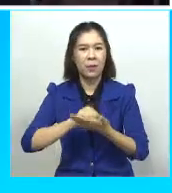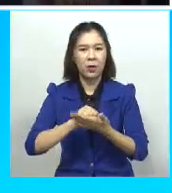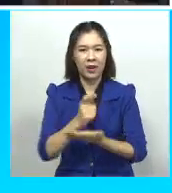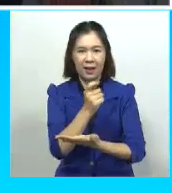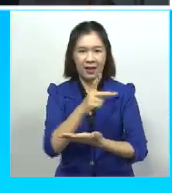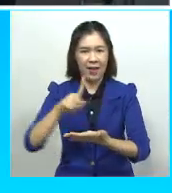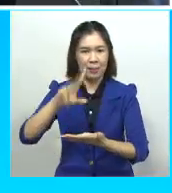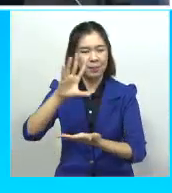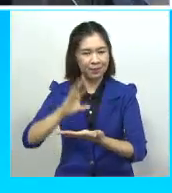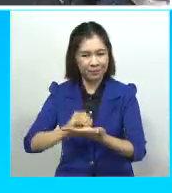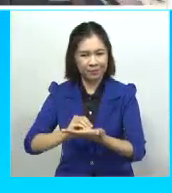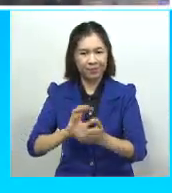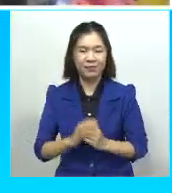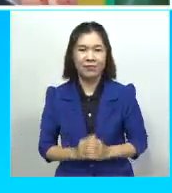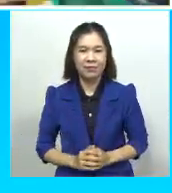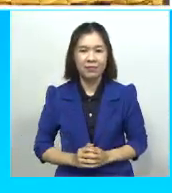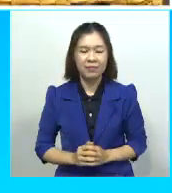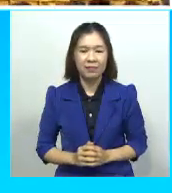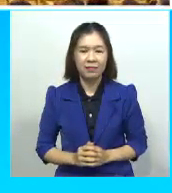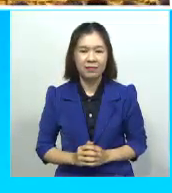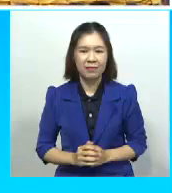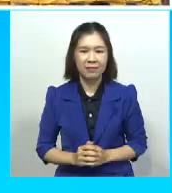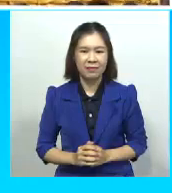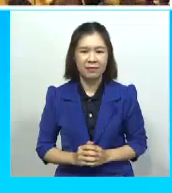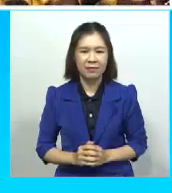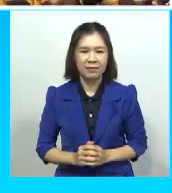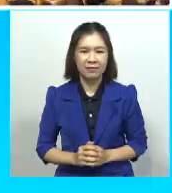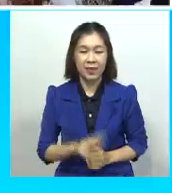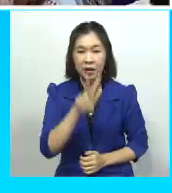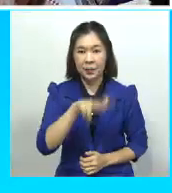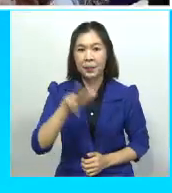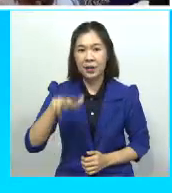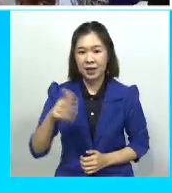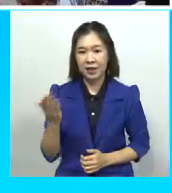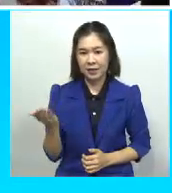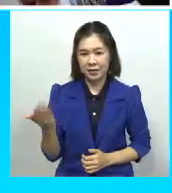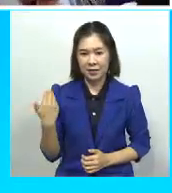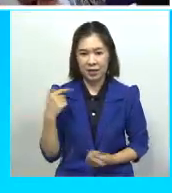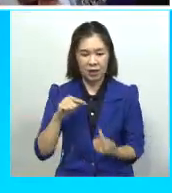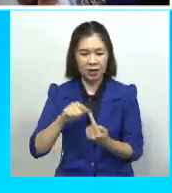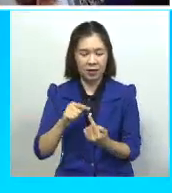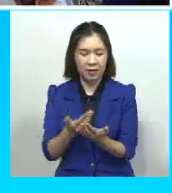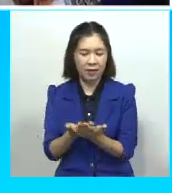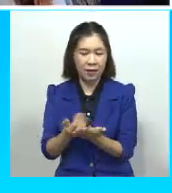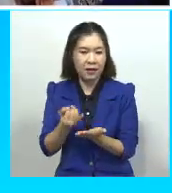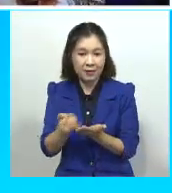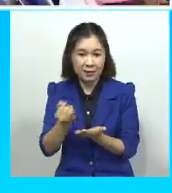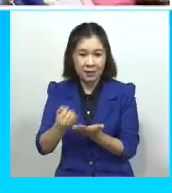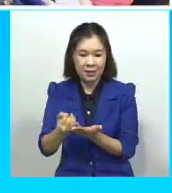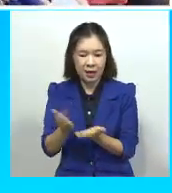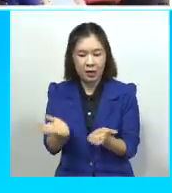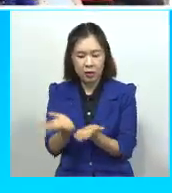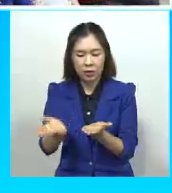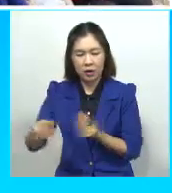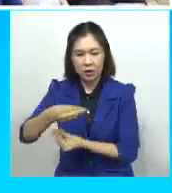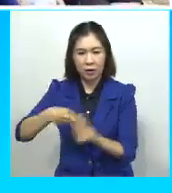แอปพลิเคชันค่ะ ไปดูทางด้านของพรรคเพื่อไทยกันหน่อยนะครับเพื่อไทยประกาศเน้นลดการใช้จ่ายในประเทศส่งเสริมด้านเศรษฐกิจ